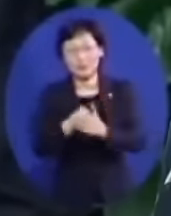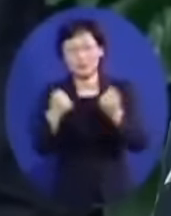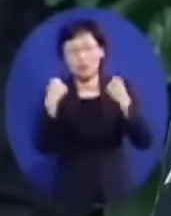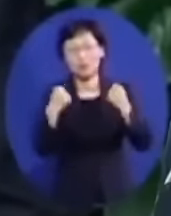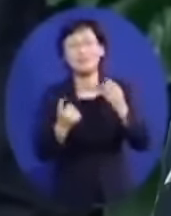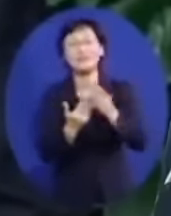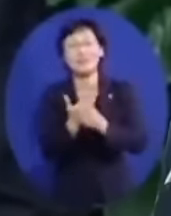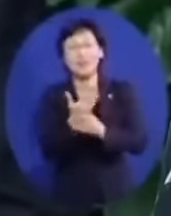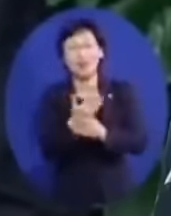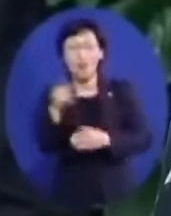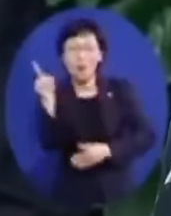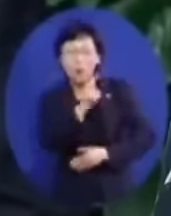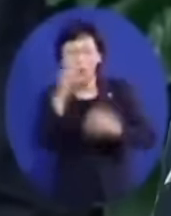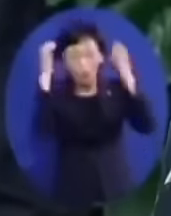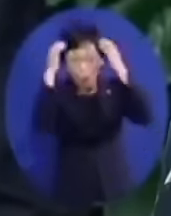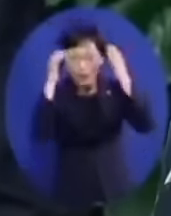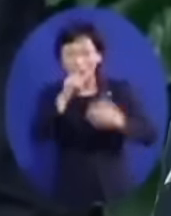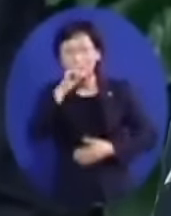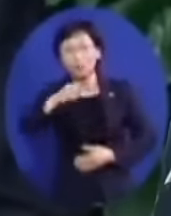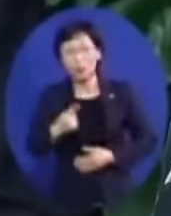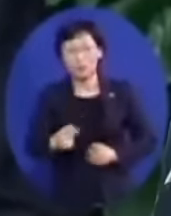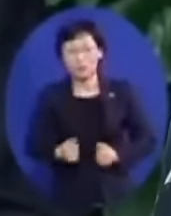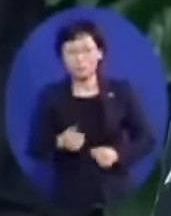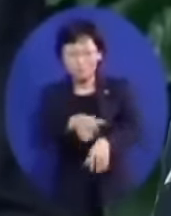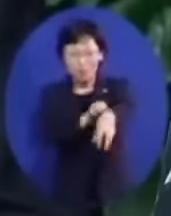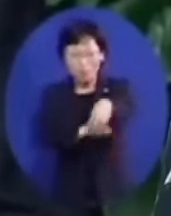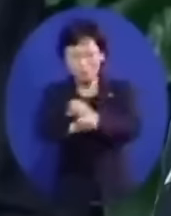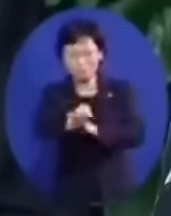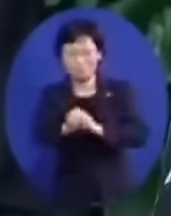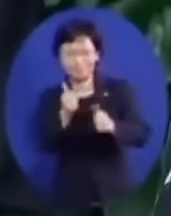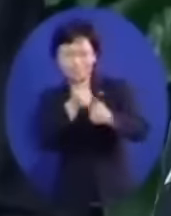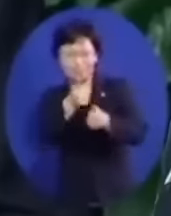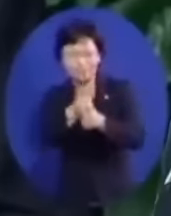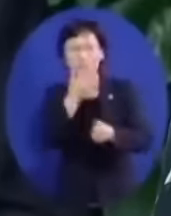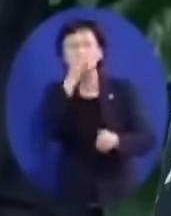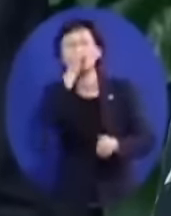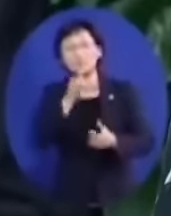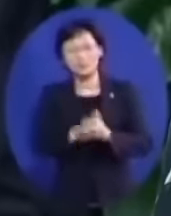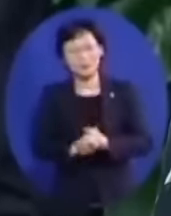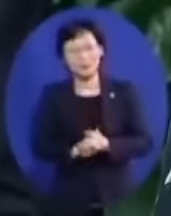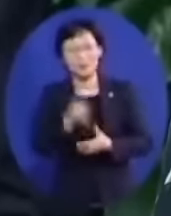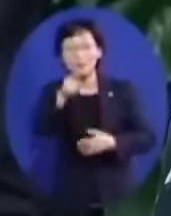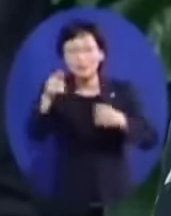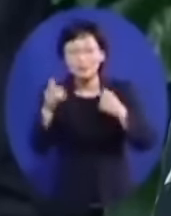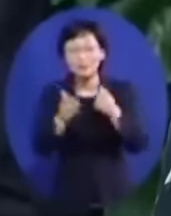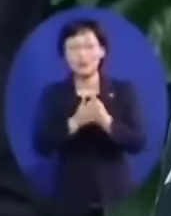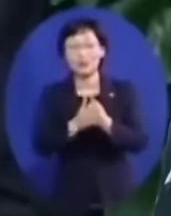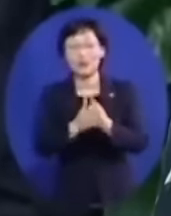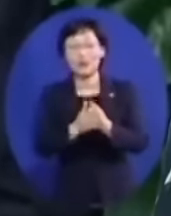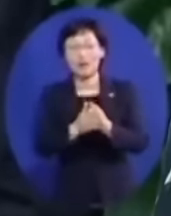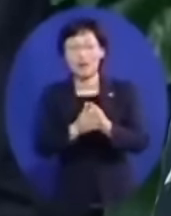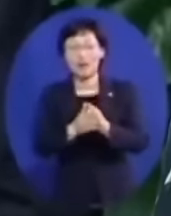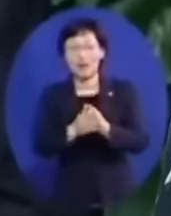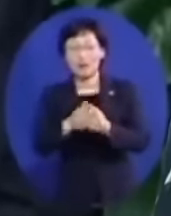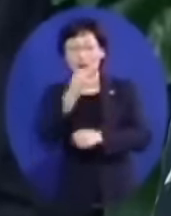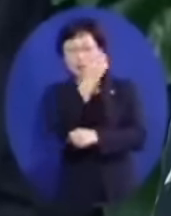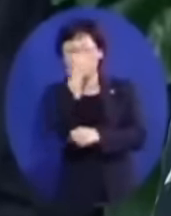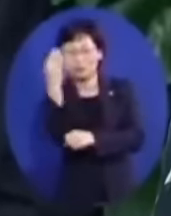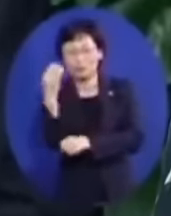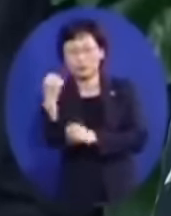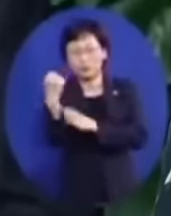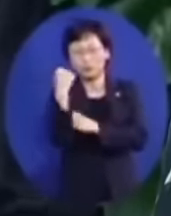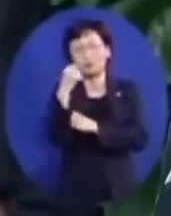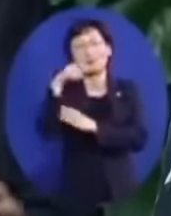생겨나고 그 어떤 고난이라도 적극적으로 이겨낼 수가 있게 되는 것입니다. 그러므로 저널리즘의 힘이 얼마나